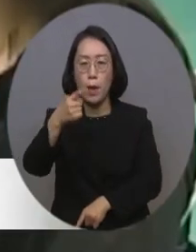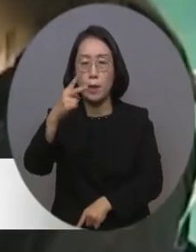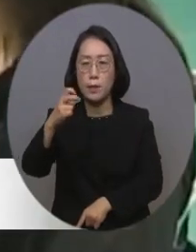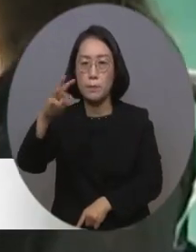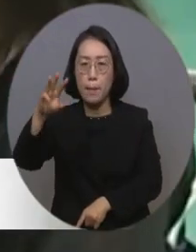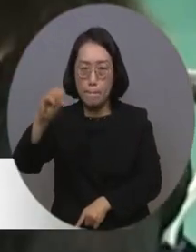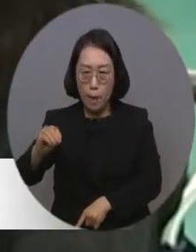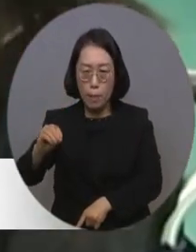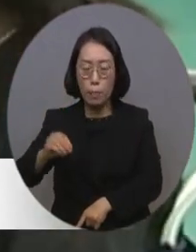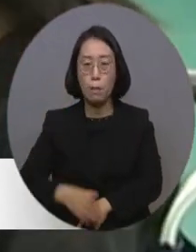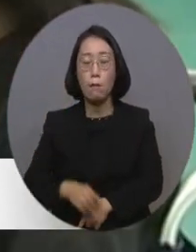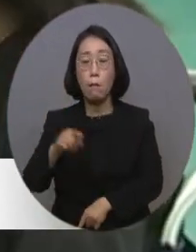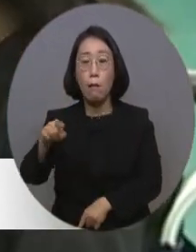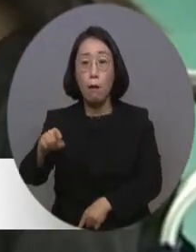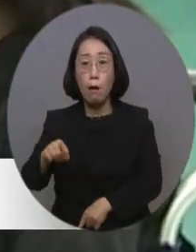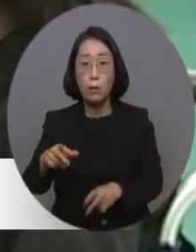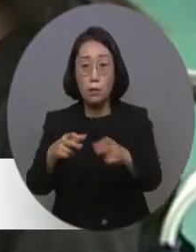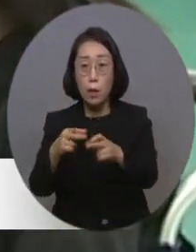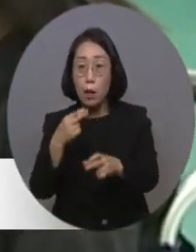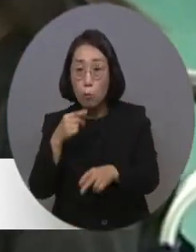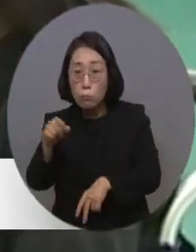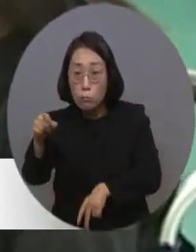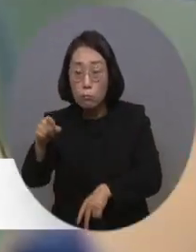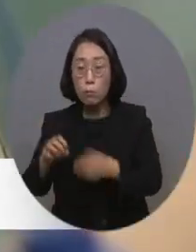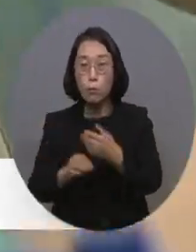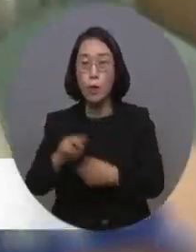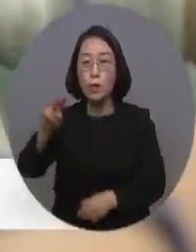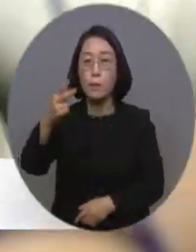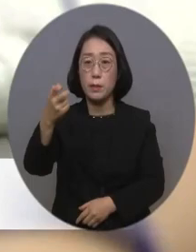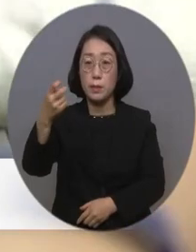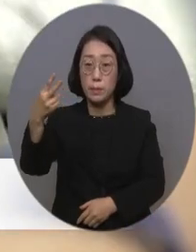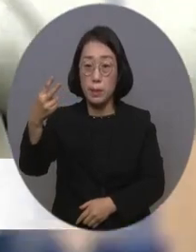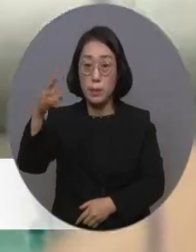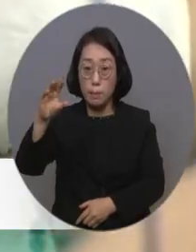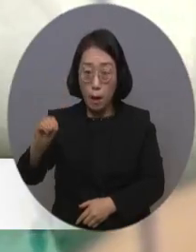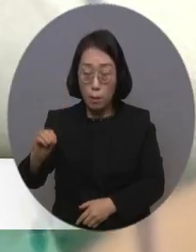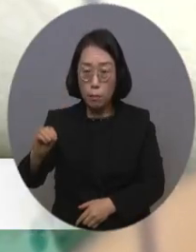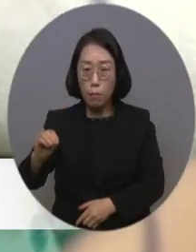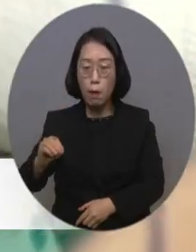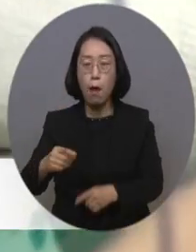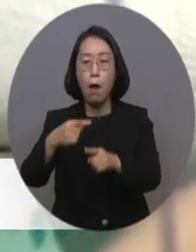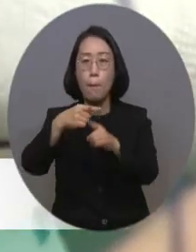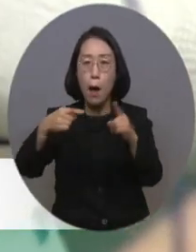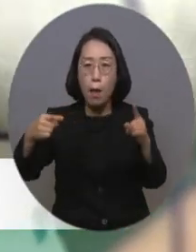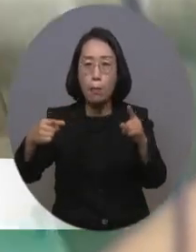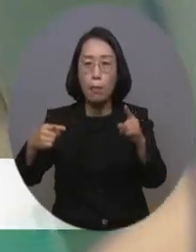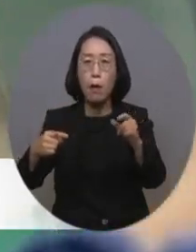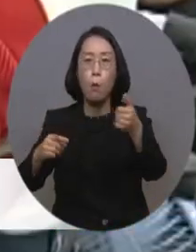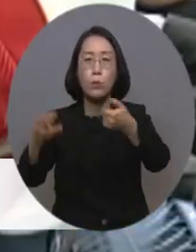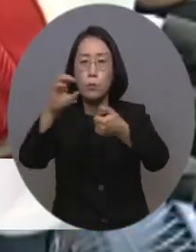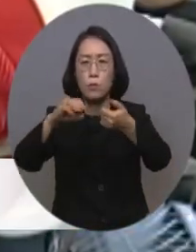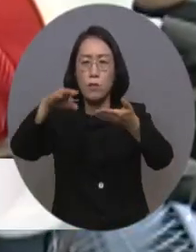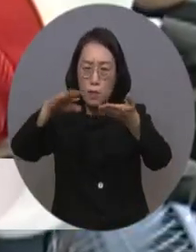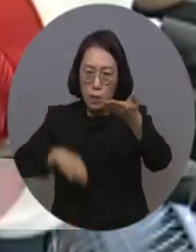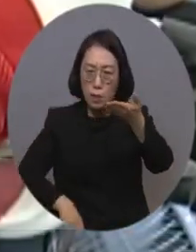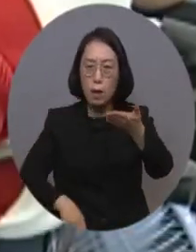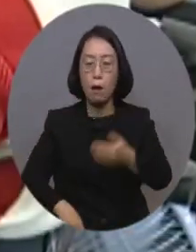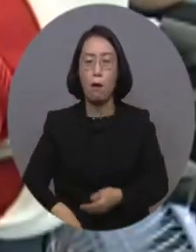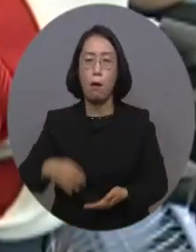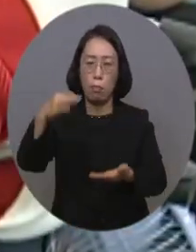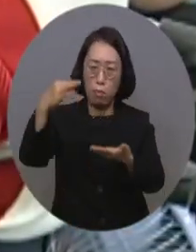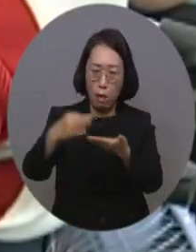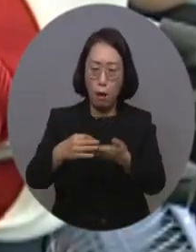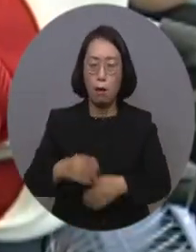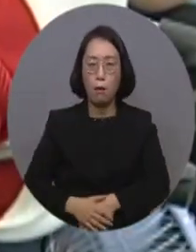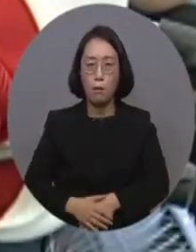원으로 비장애인 근로자 임금 272만 8천 원의 절반에도 미치지 못하는 것으로 드러났습니다.